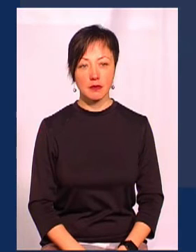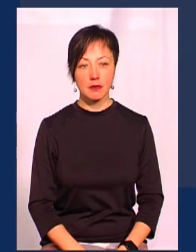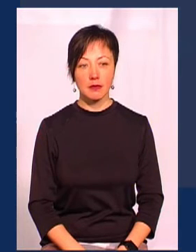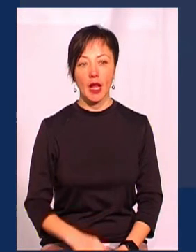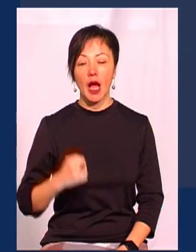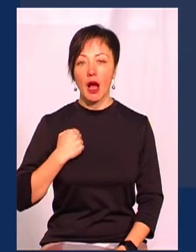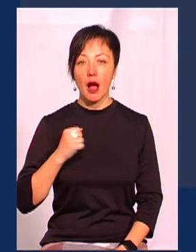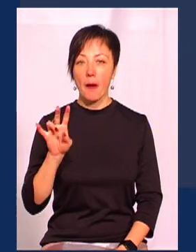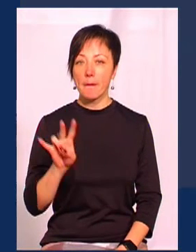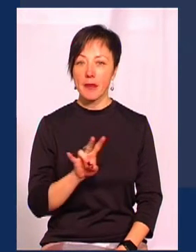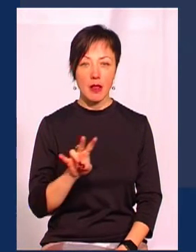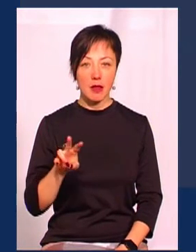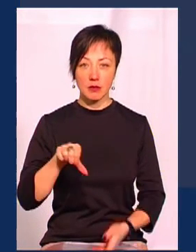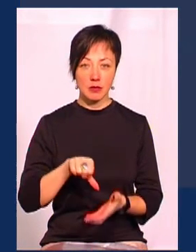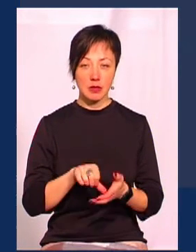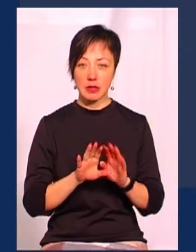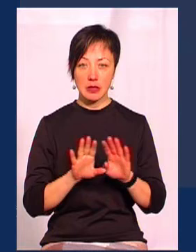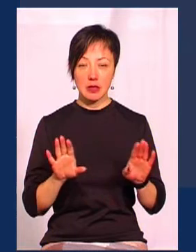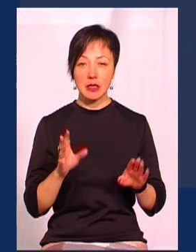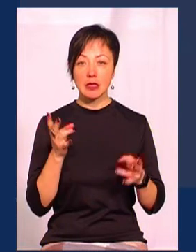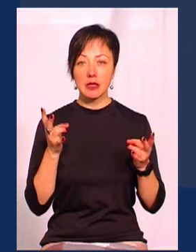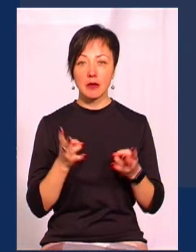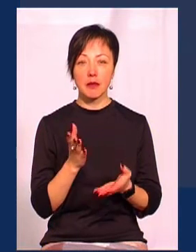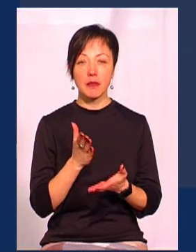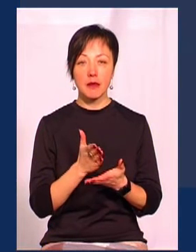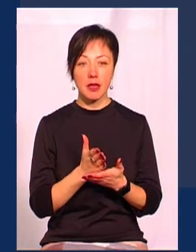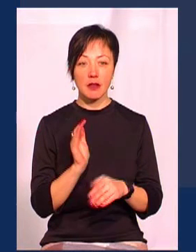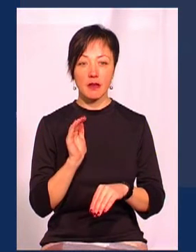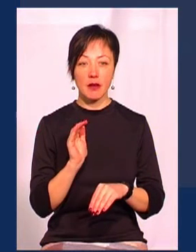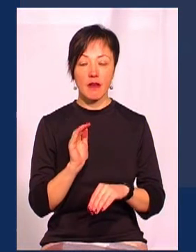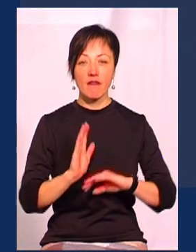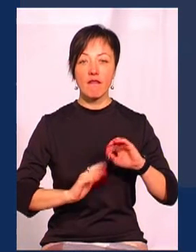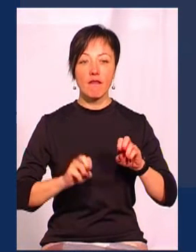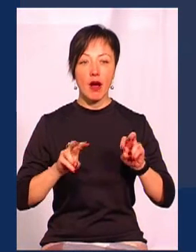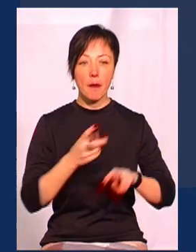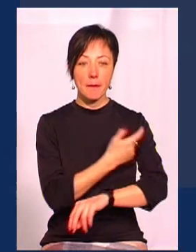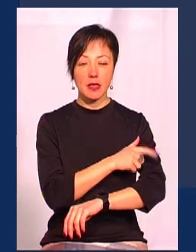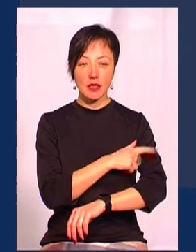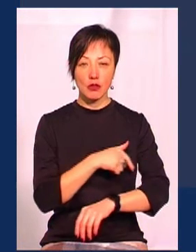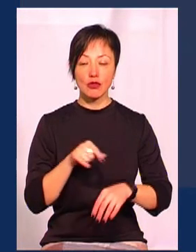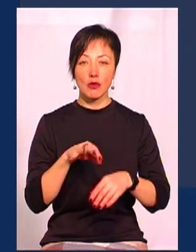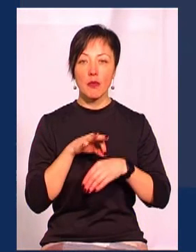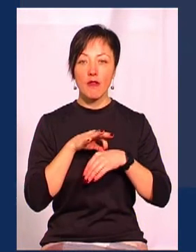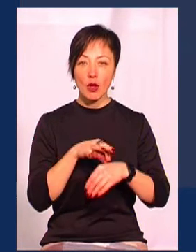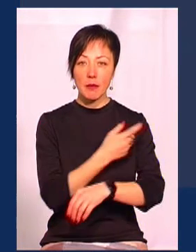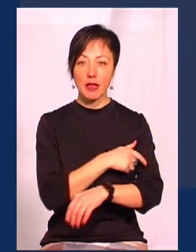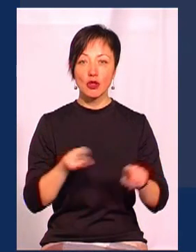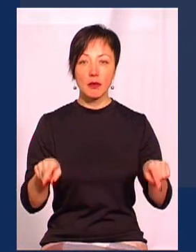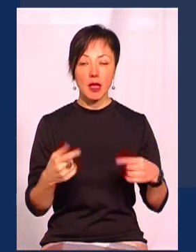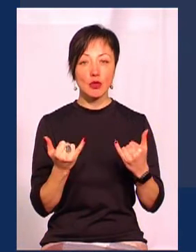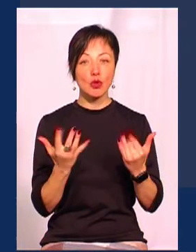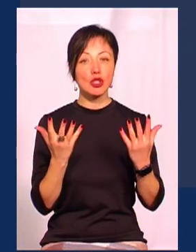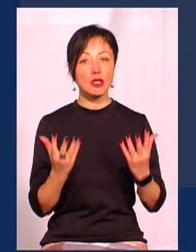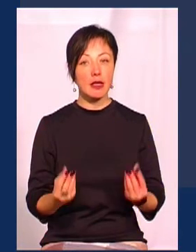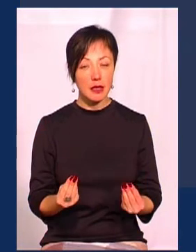Капелани не приймають участі, тому що це треба мати фах медичний для того, щоб проводити медичну реабілітацію. На сьогоднішній день